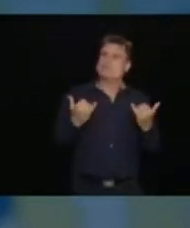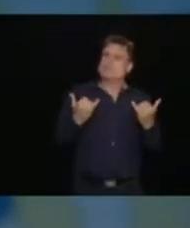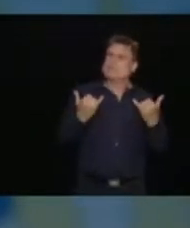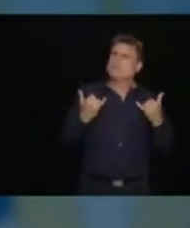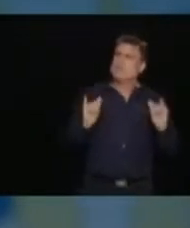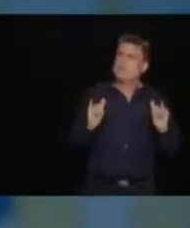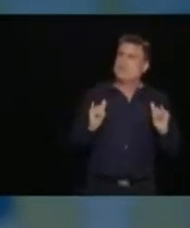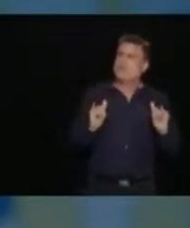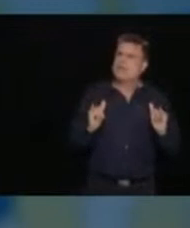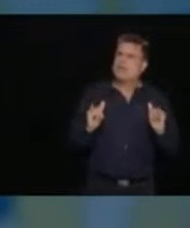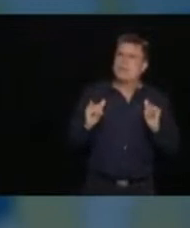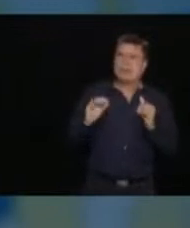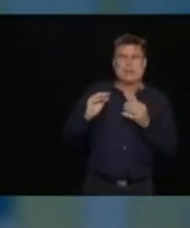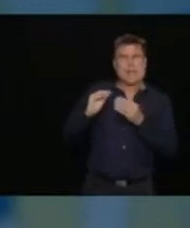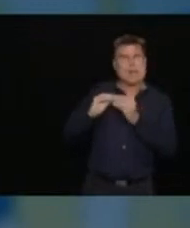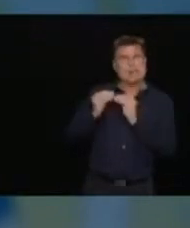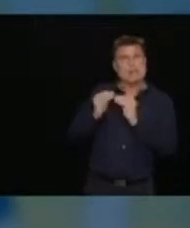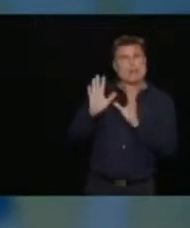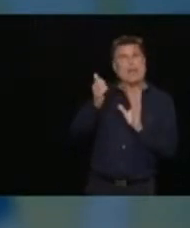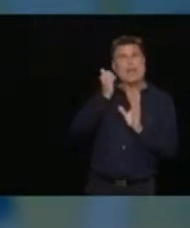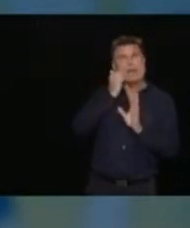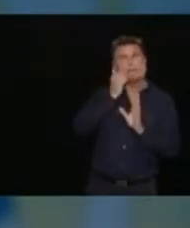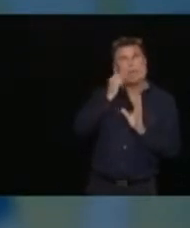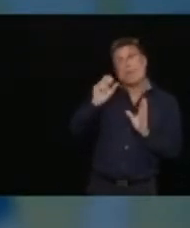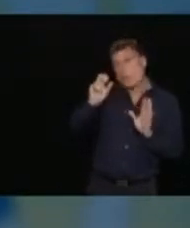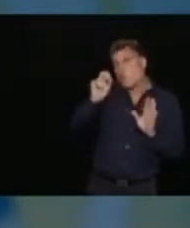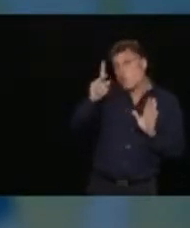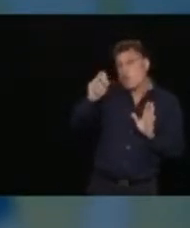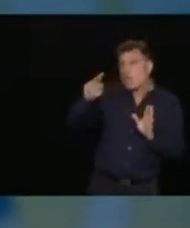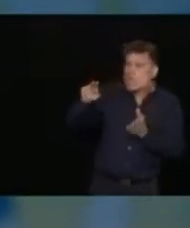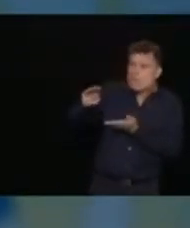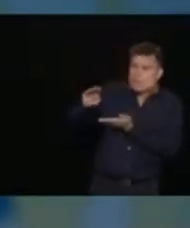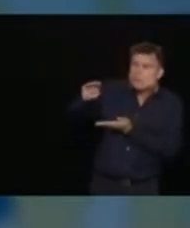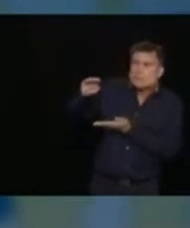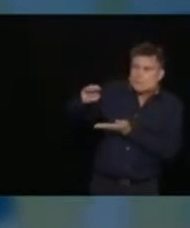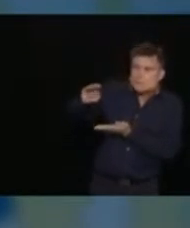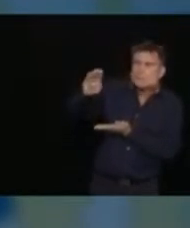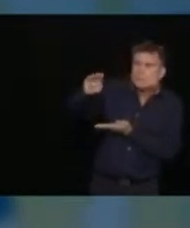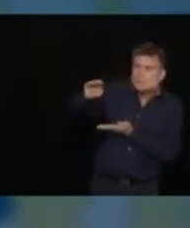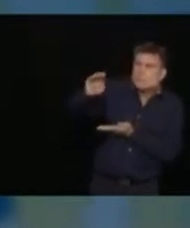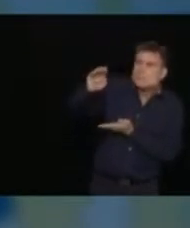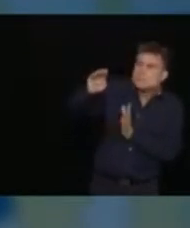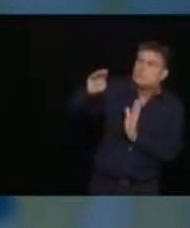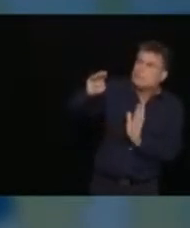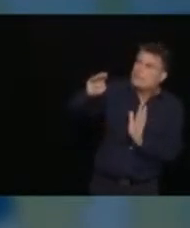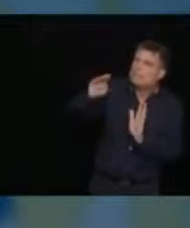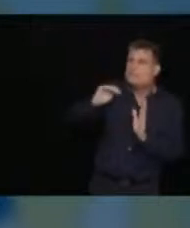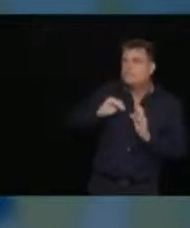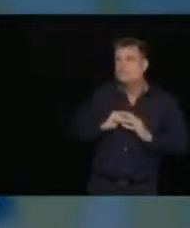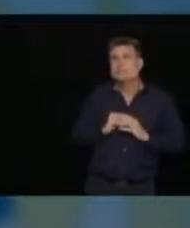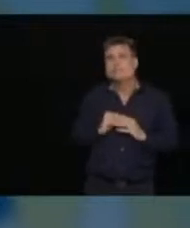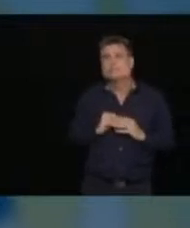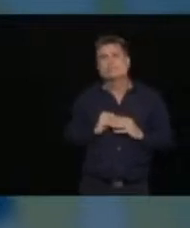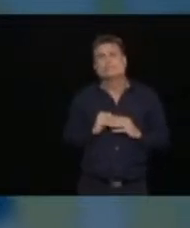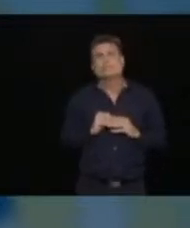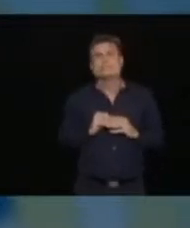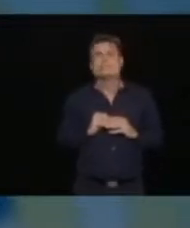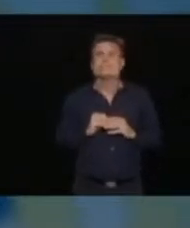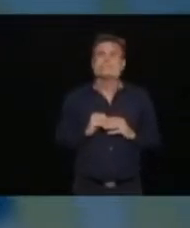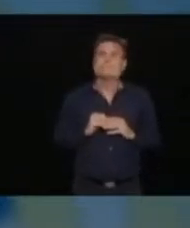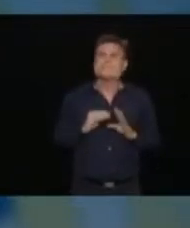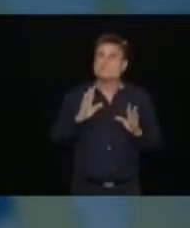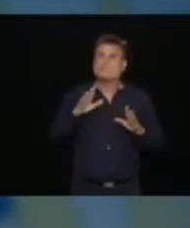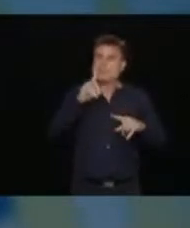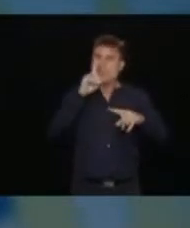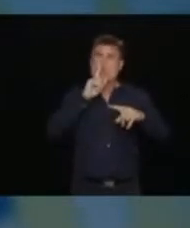这个是不确定的。现在因为现在我们都在一个舒适区里边了，现在大家又舒适区里边了，然